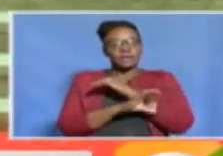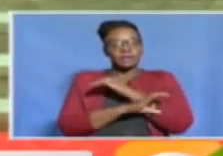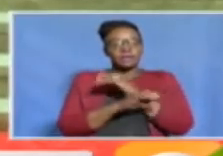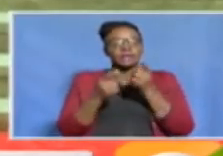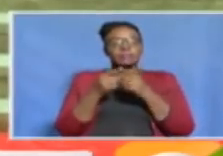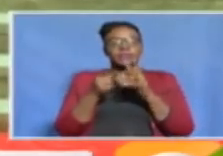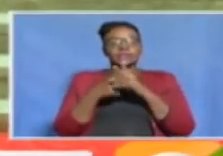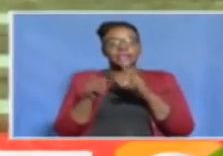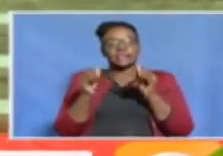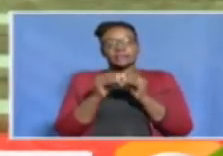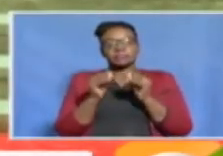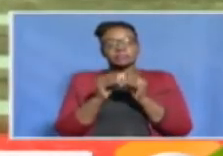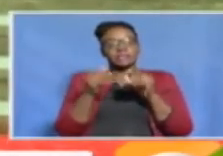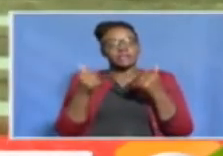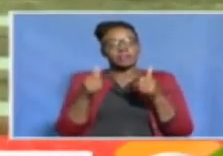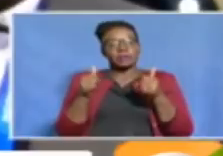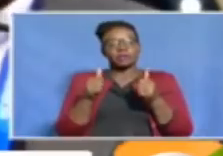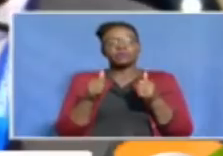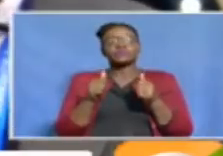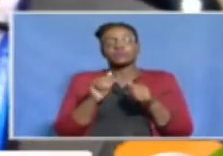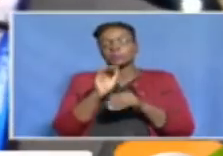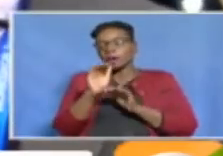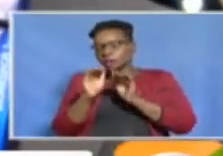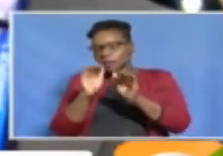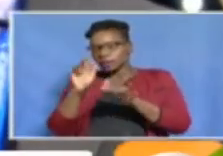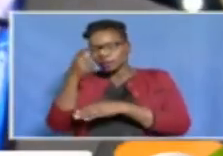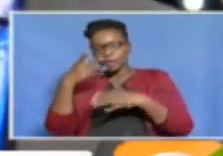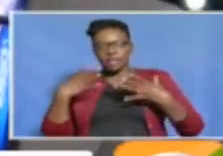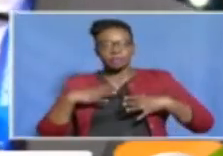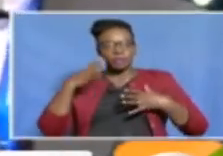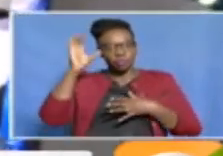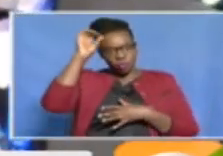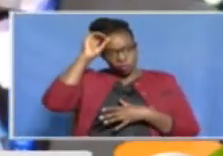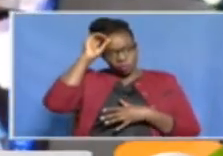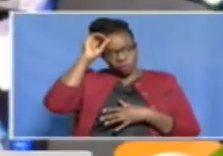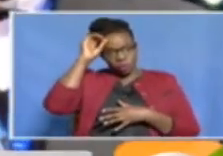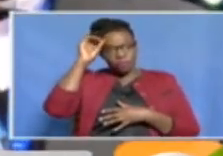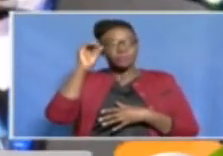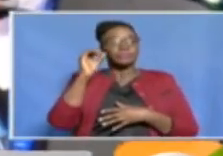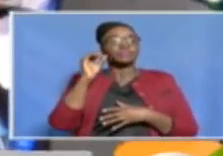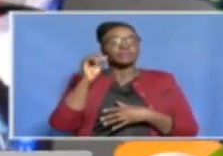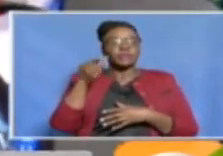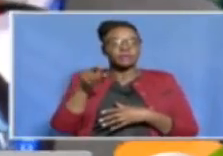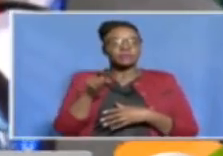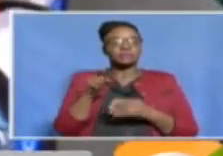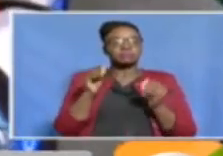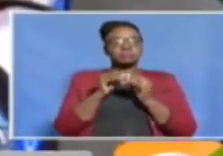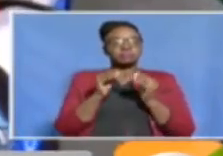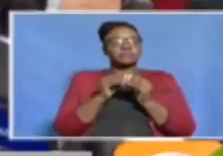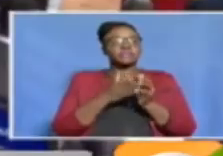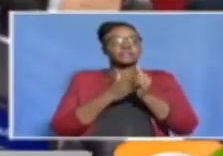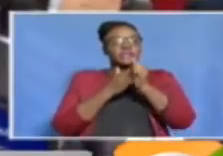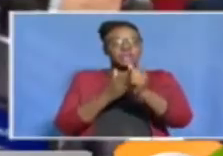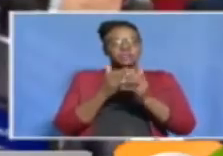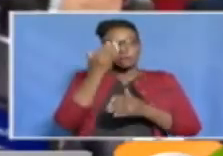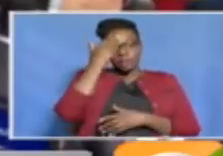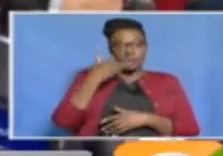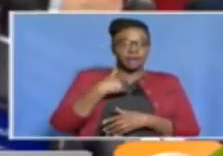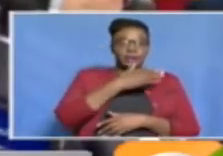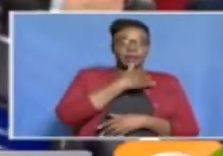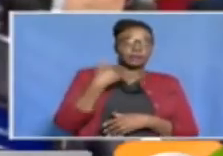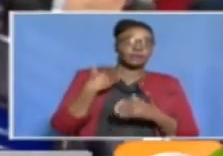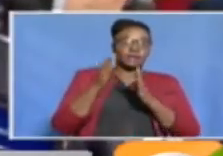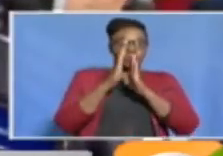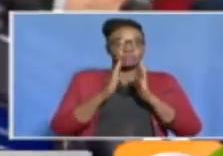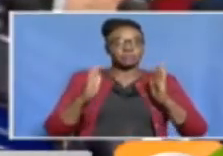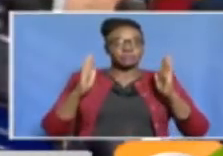vikao vyake na kutafuta maoni ya Wakenya. Kongamano la wanadini likiongozwa na askofu mkuu wa kanisa Katoliki Mombasa likihisi mpango